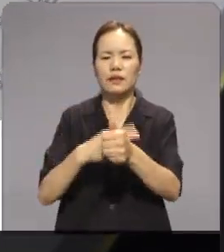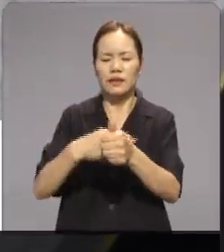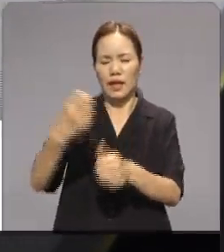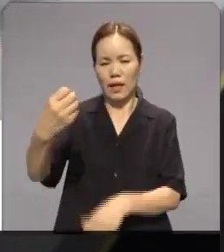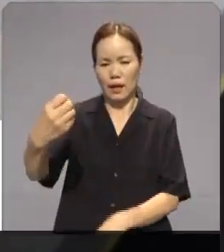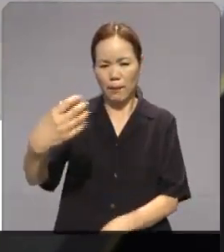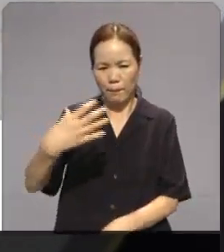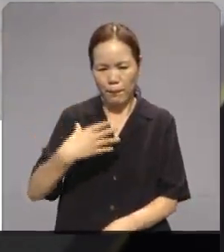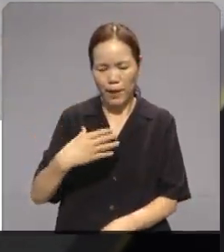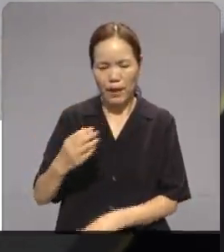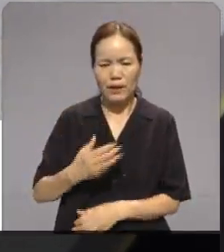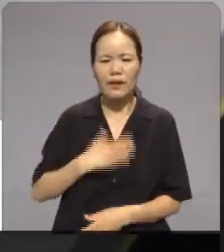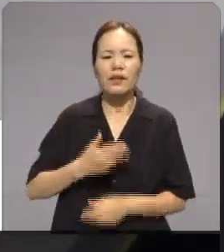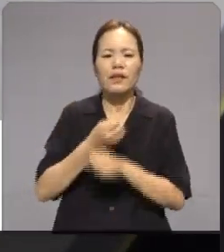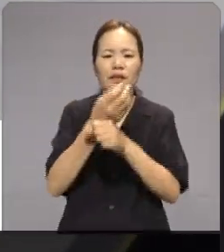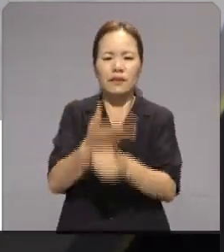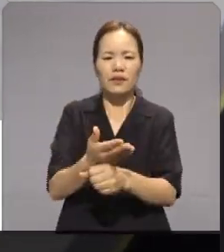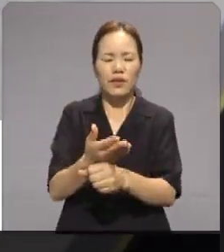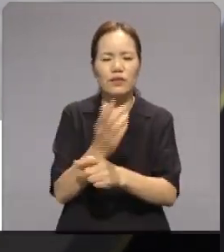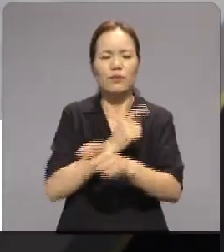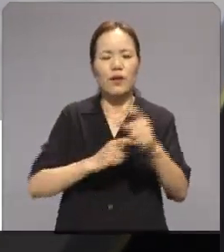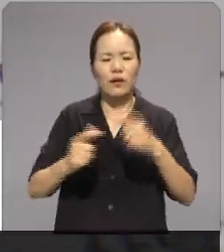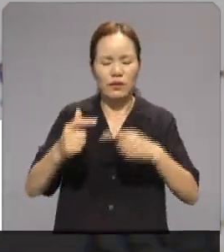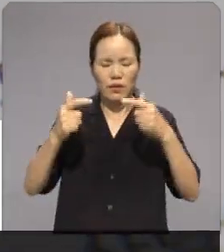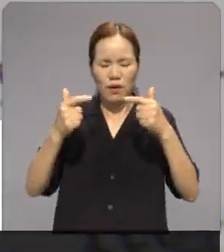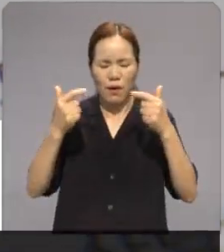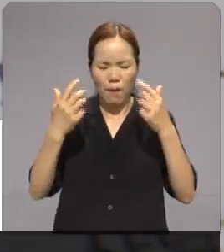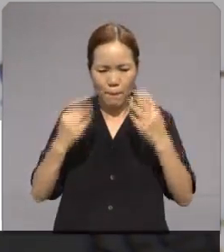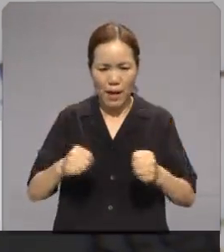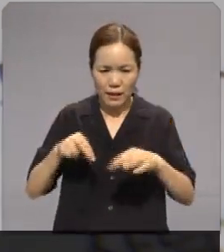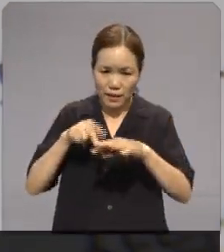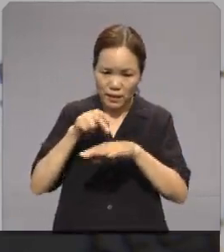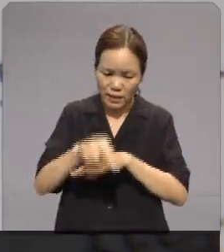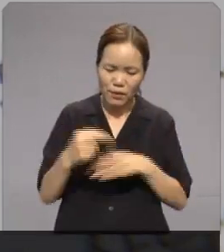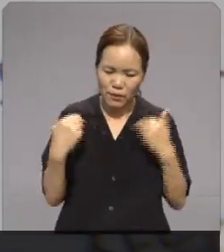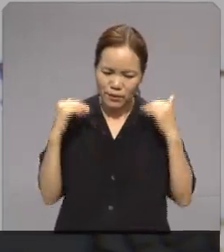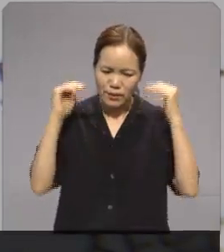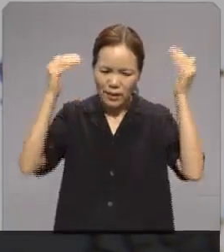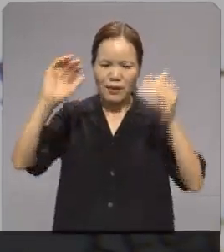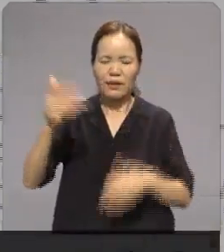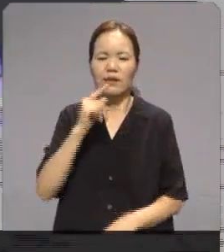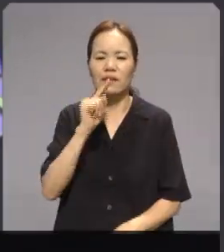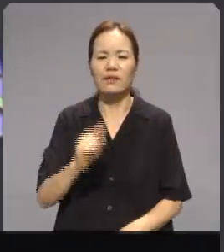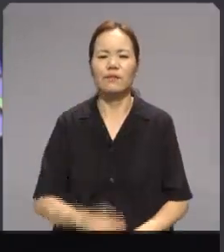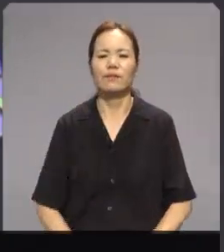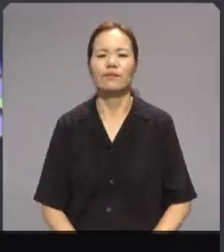우리는 조금 더 많이 걷고 그렇게 매일 조금 더 잘한다고 말합니다.